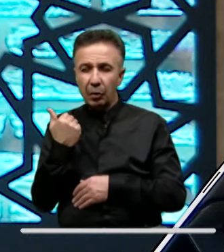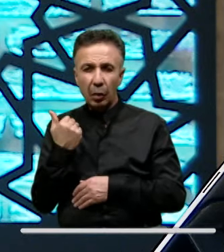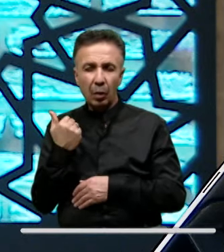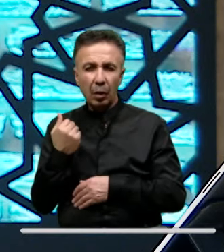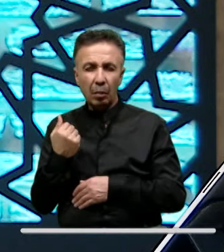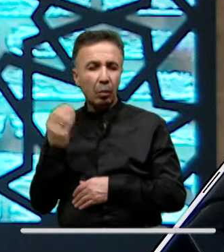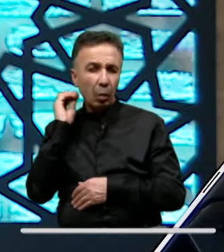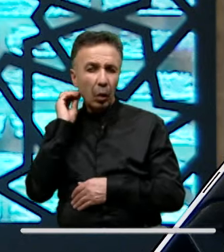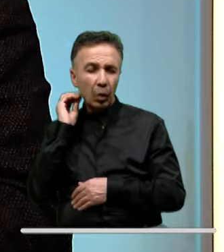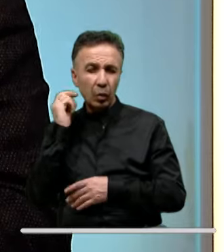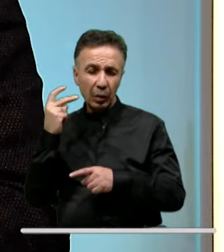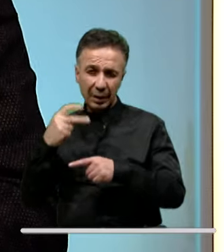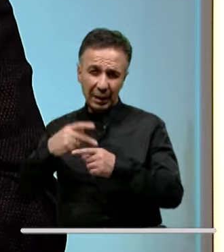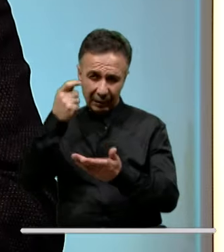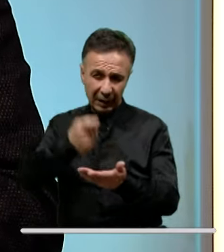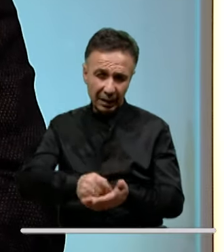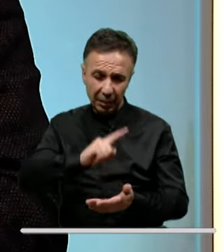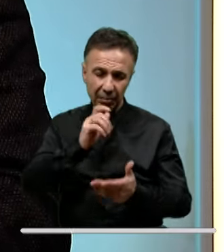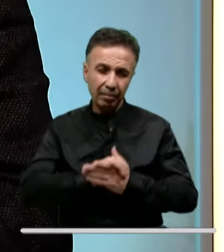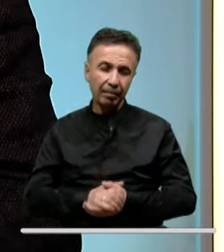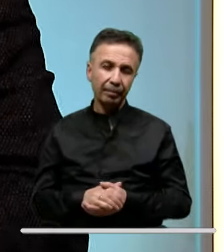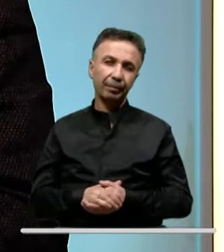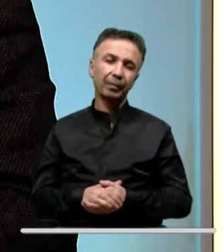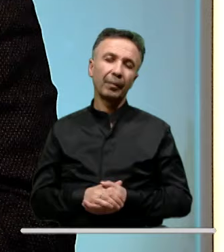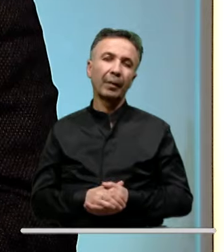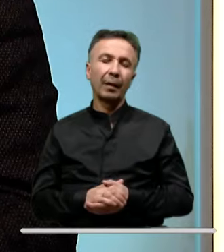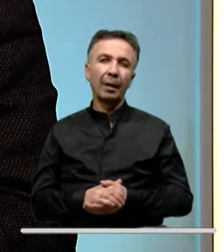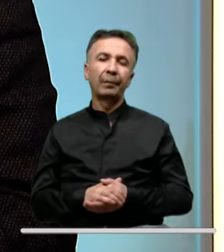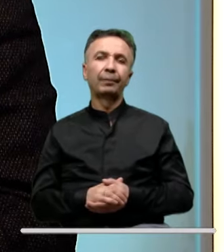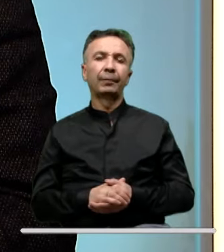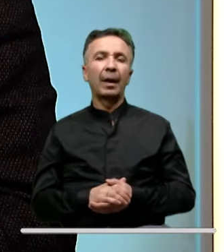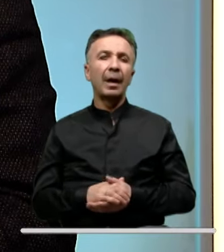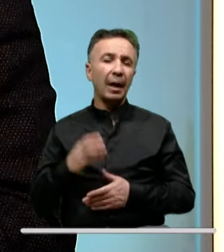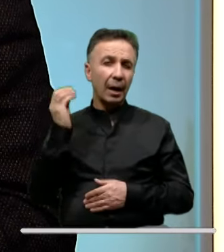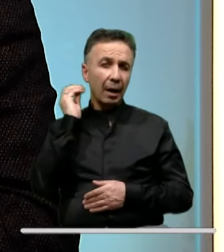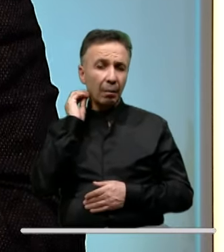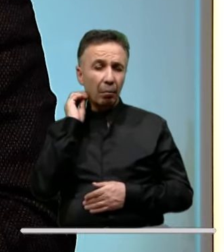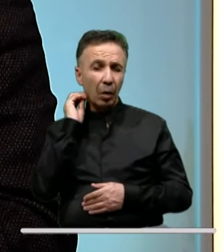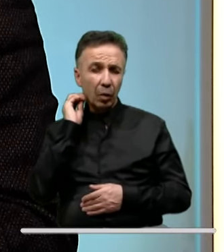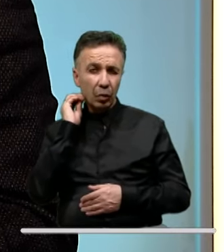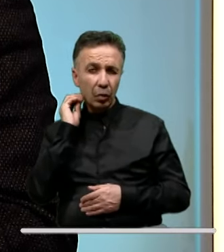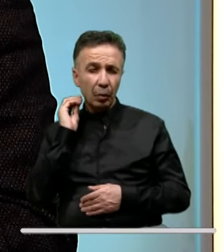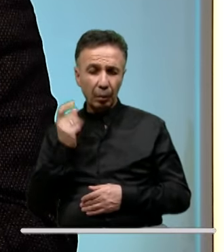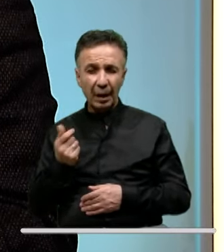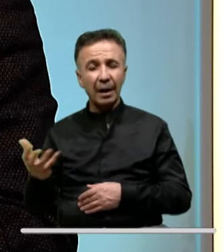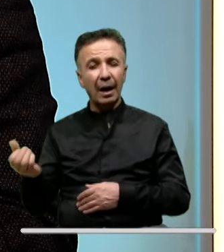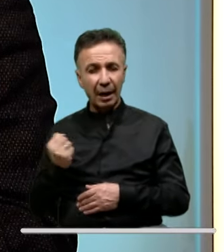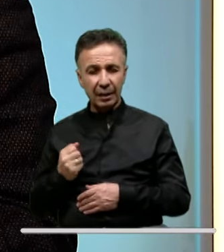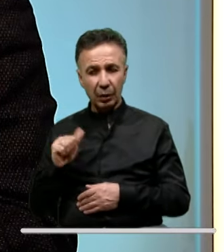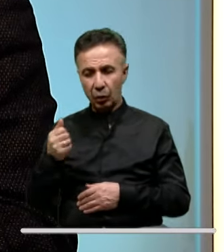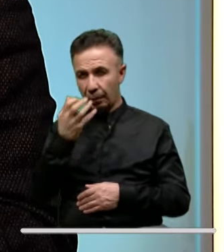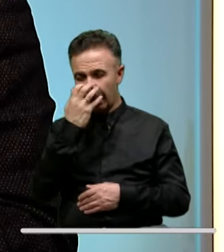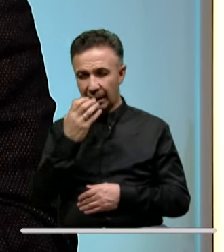istiyorum. Yani ödeyecek gücü yoksa o halde ne yapsın? Lütfen borcu alacağı günü beklesin. Aldıktan